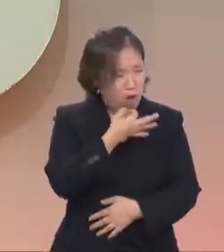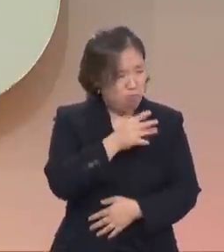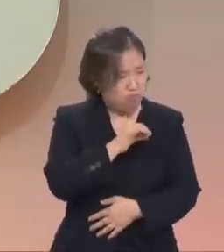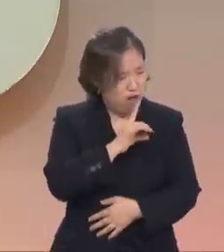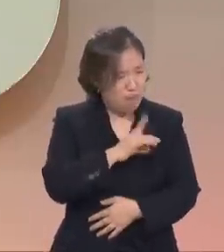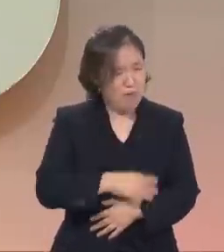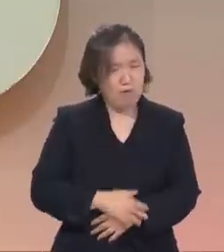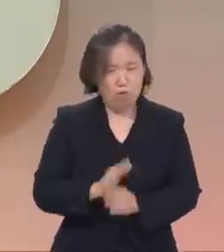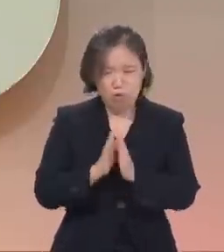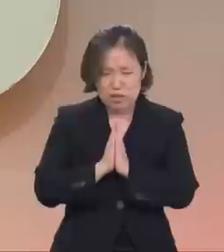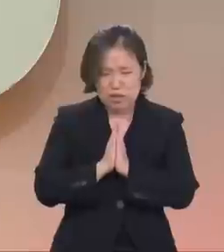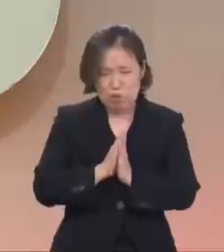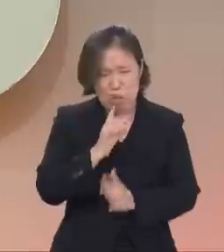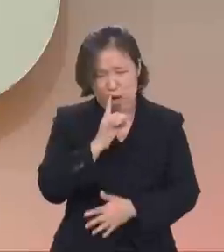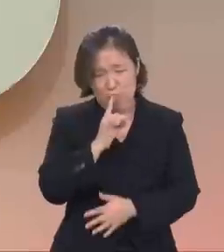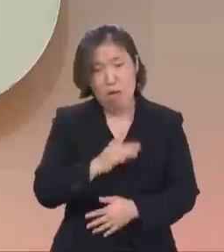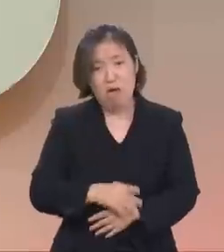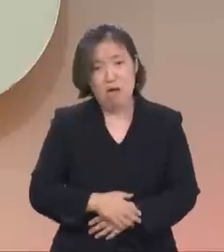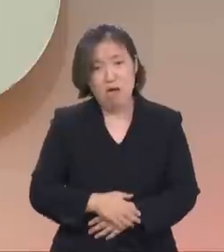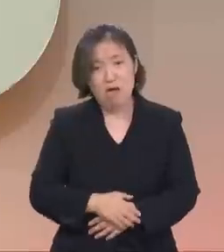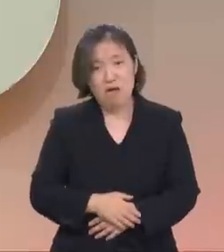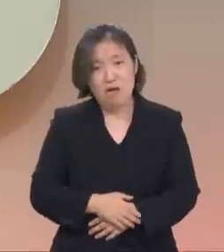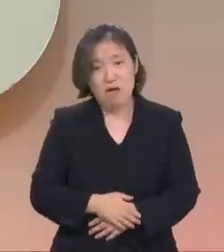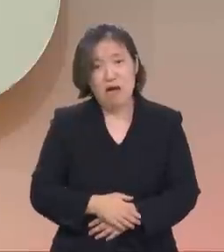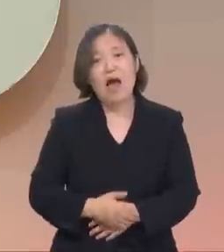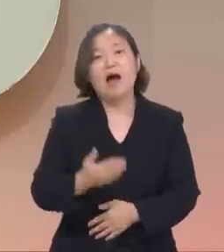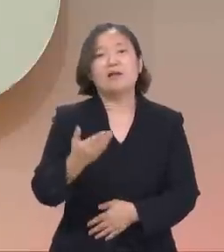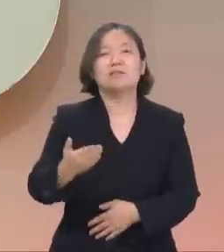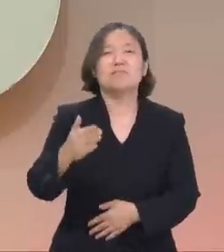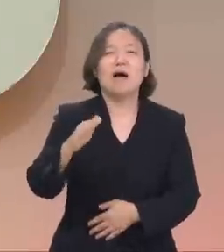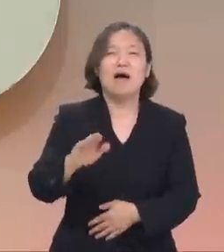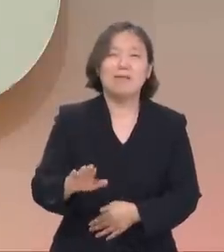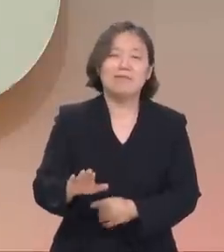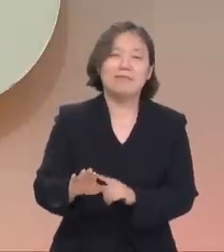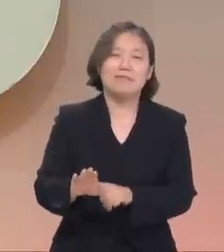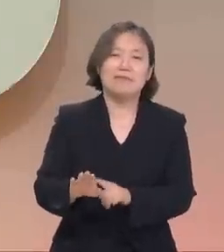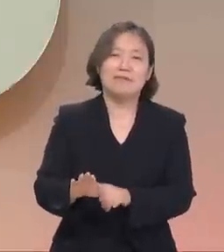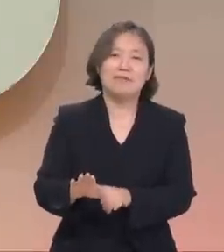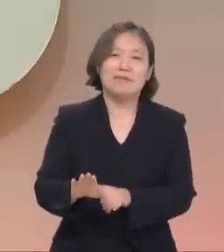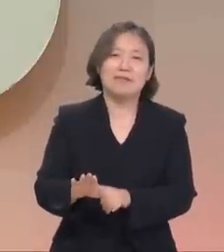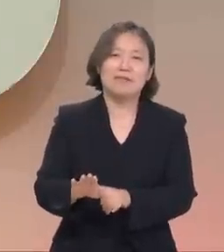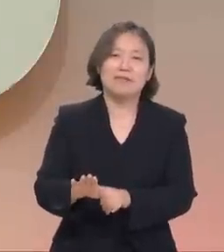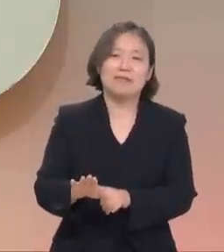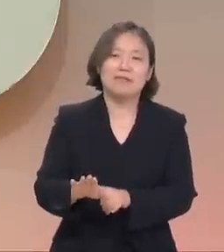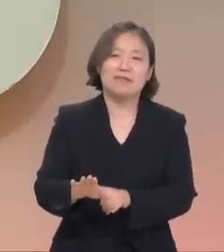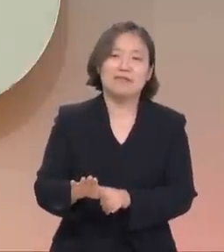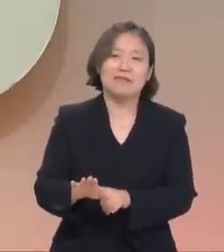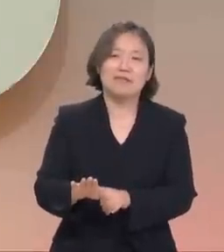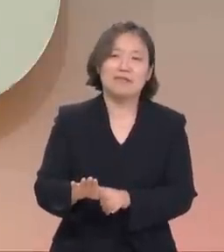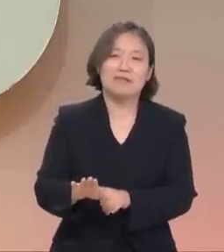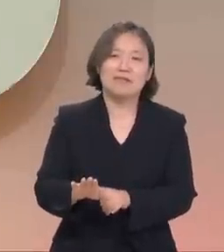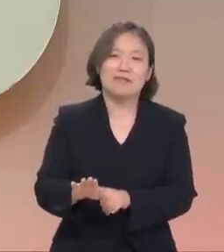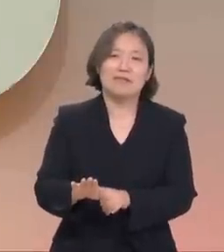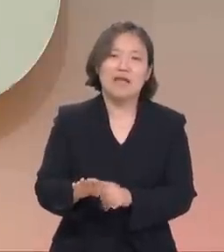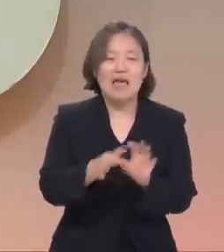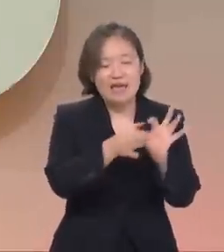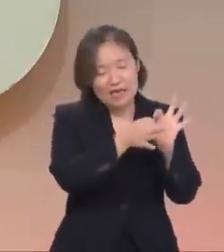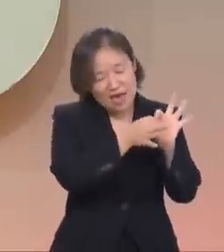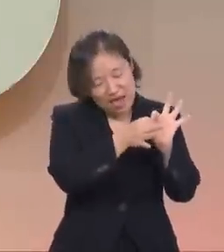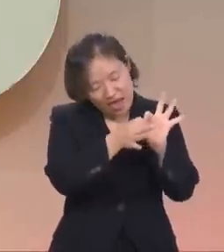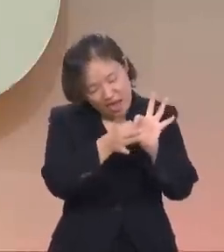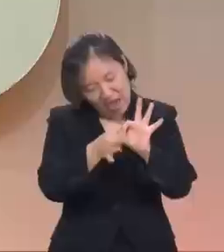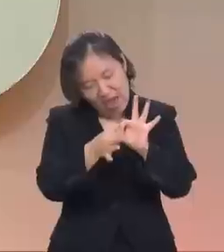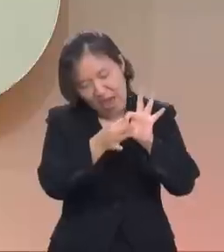하더라도 지금은 안 되지만 점점 그게 잘 되도록